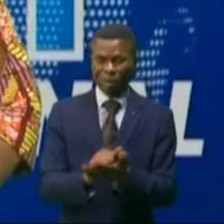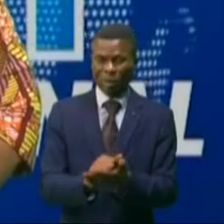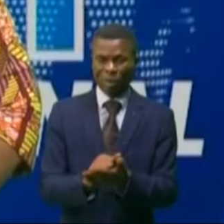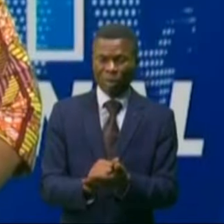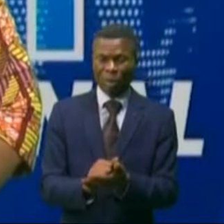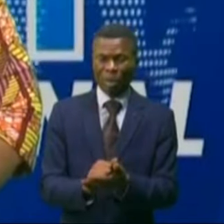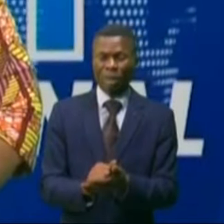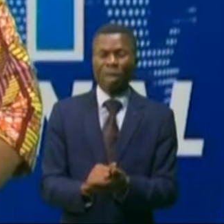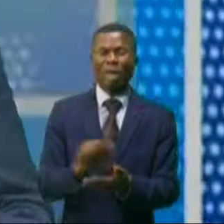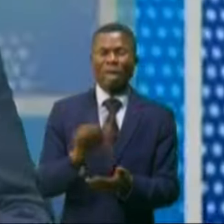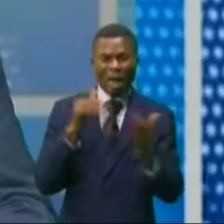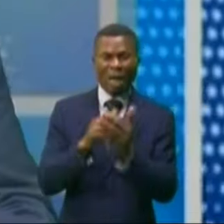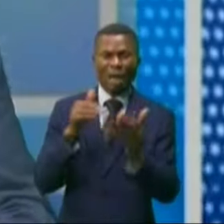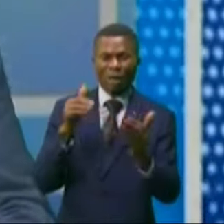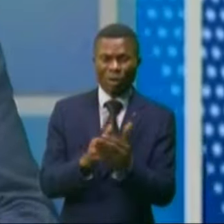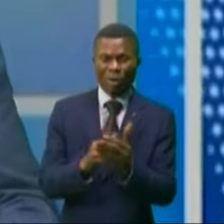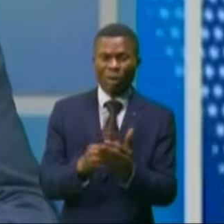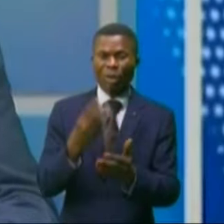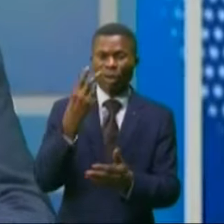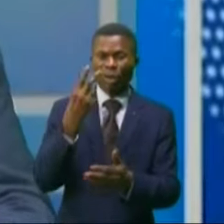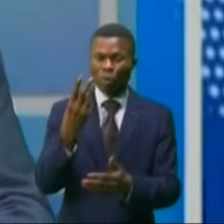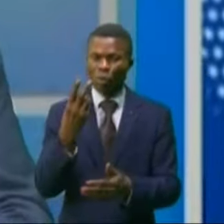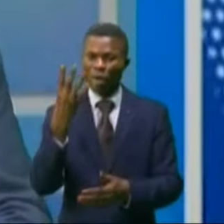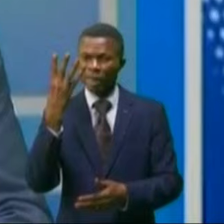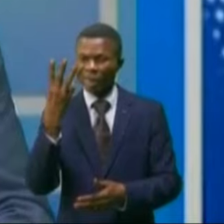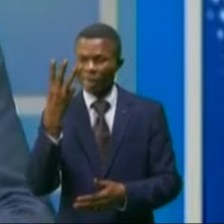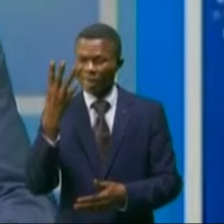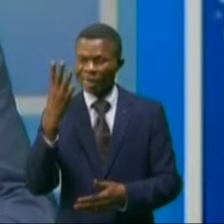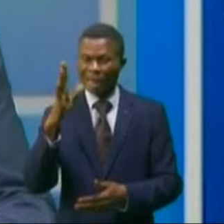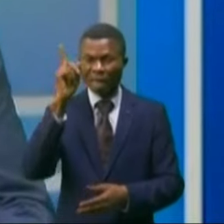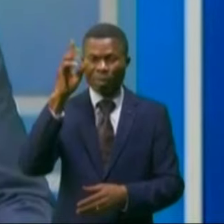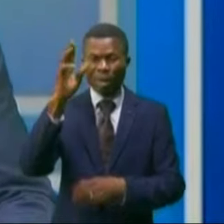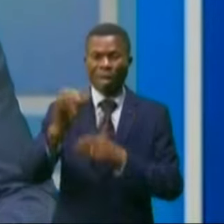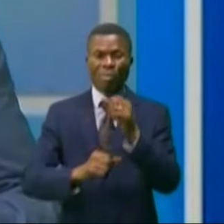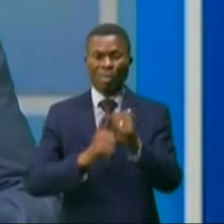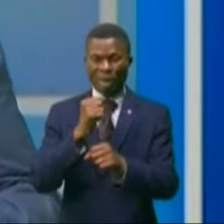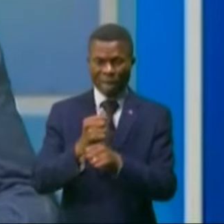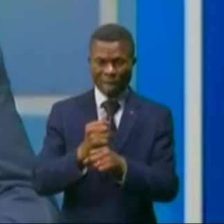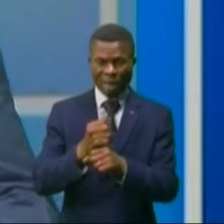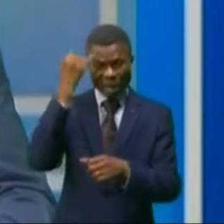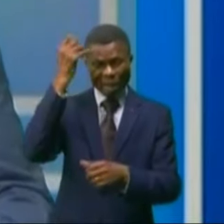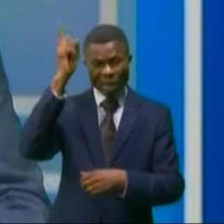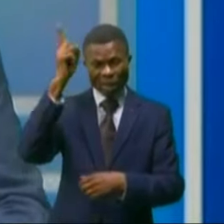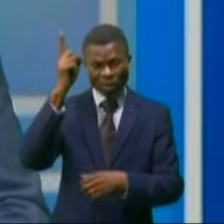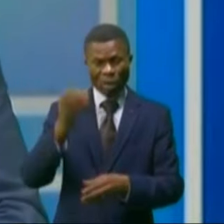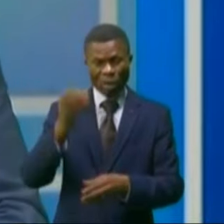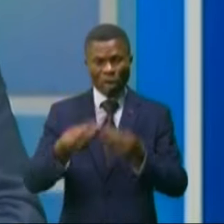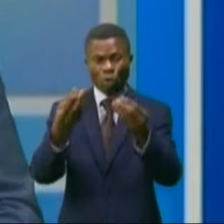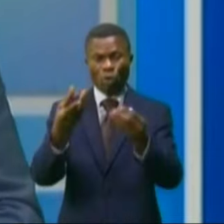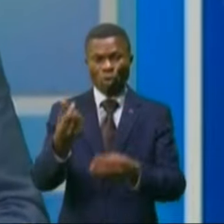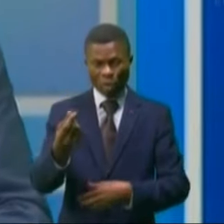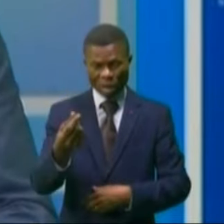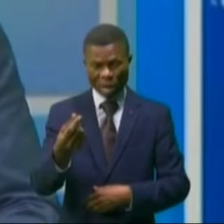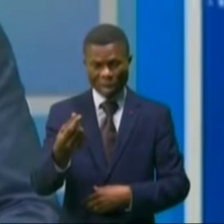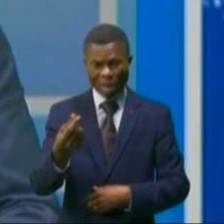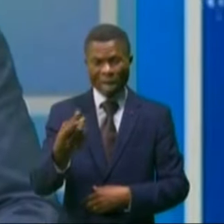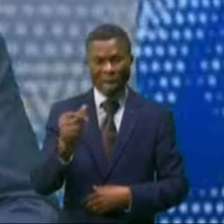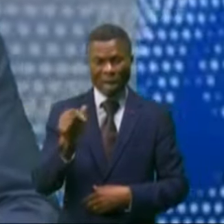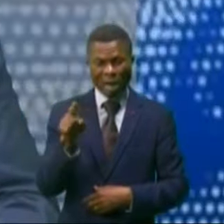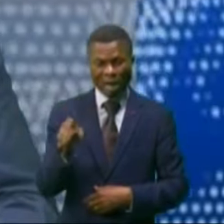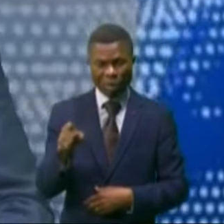forte pression durant les 3 ou les 5 premières années. L'idéal est de libérer un capital qui sera, je